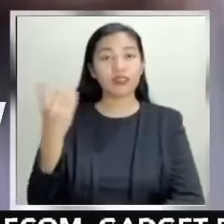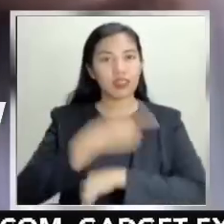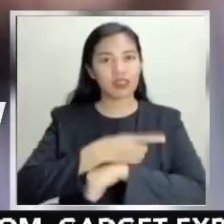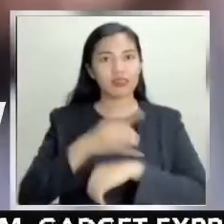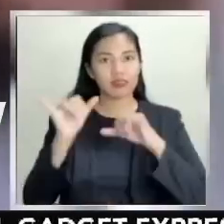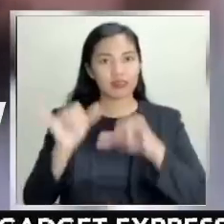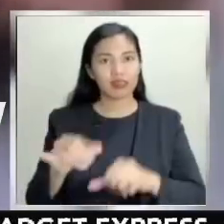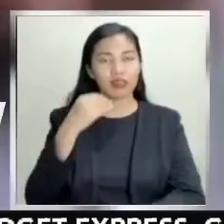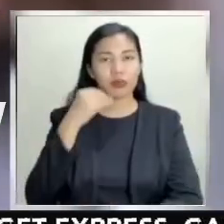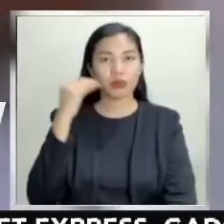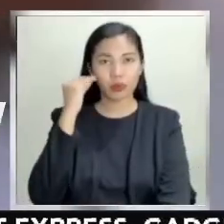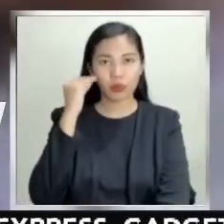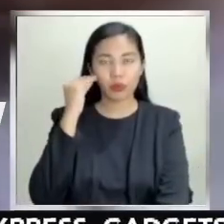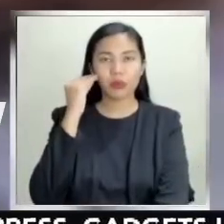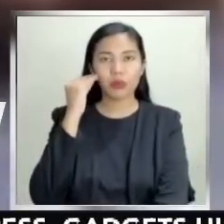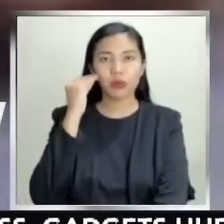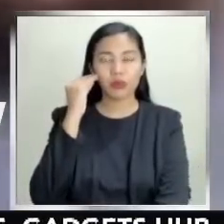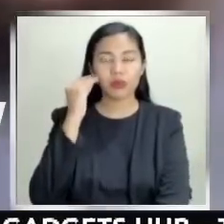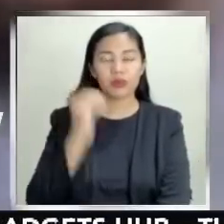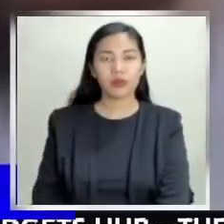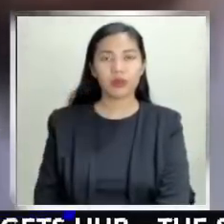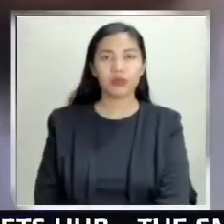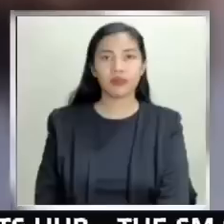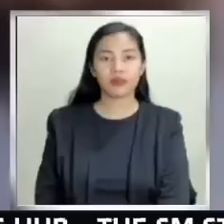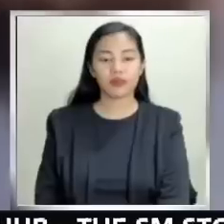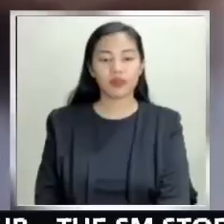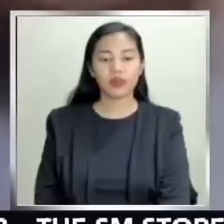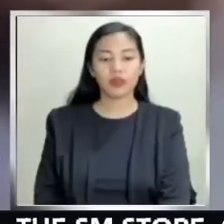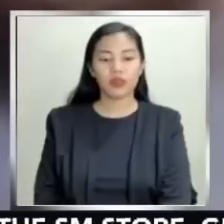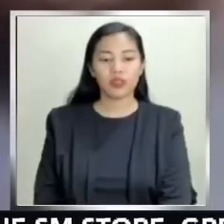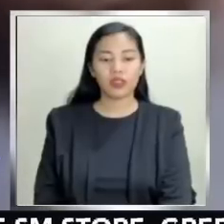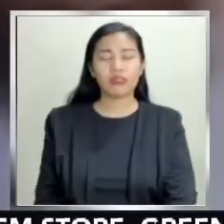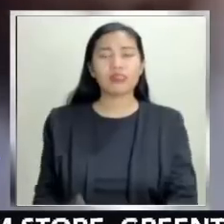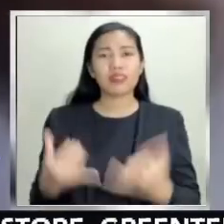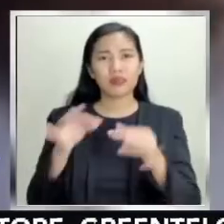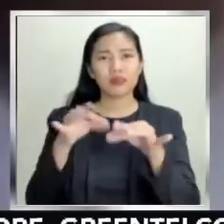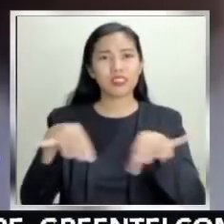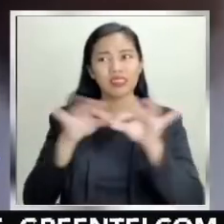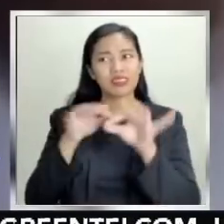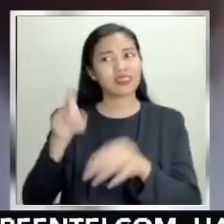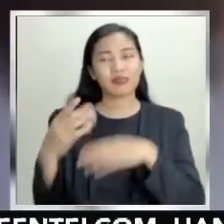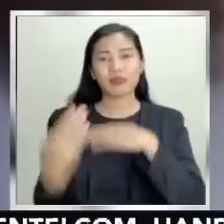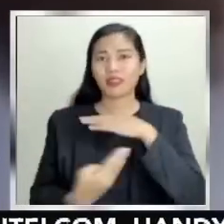nang supply. Sir, ang problem po namin yung mga basic necessities. Wala muna po tubig,